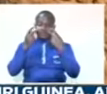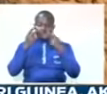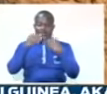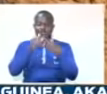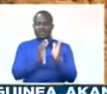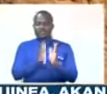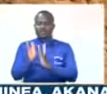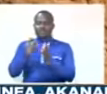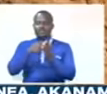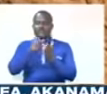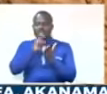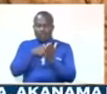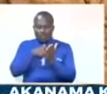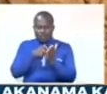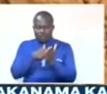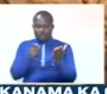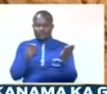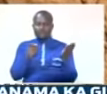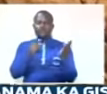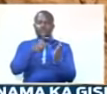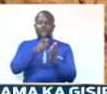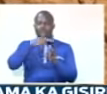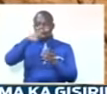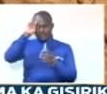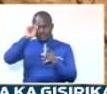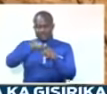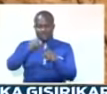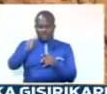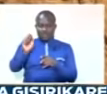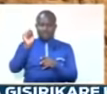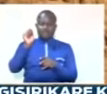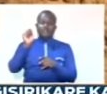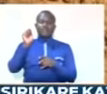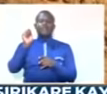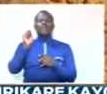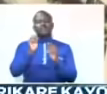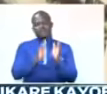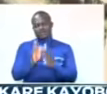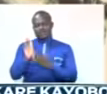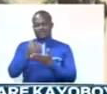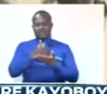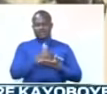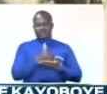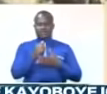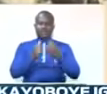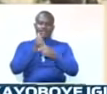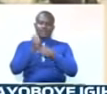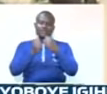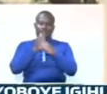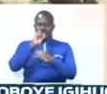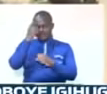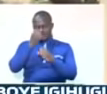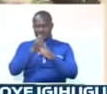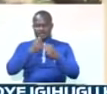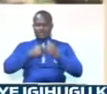tuzateganya tuguraga koko tuguraga hene nka kariya twiteganyirize. Buri mwaka leta y'u Rwanda ikora